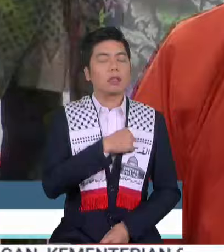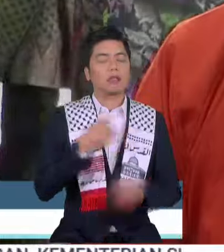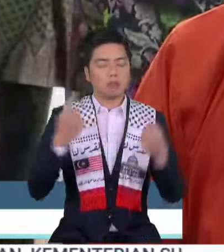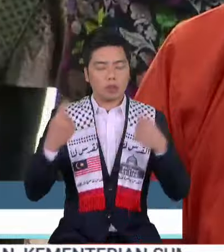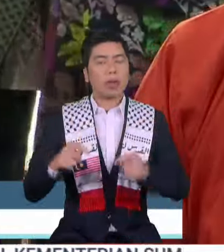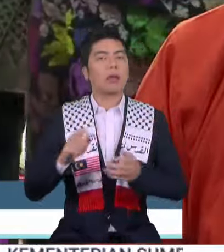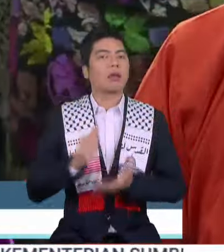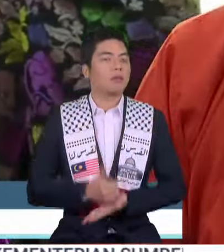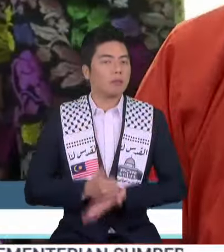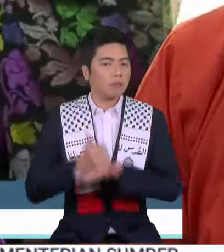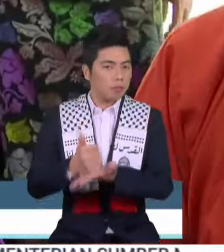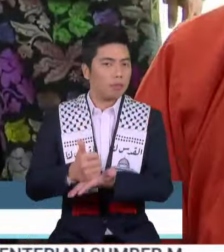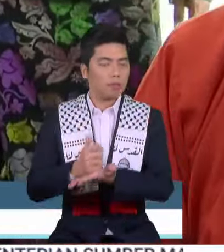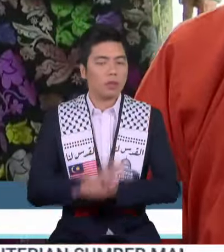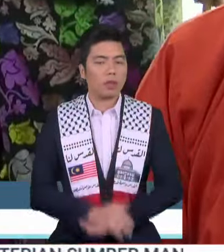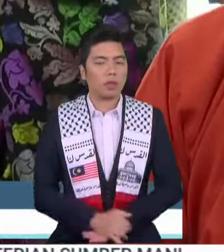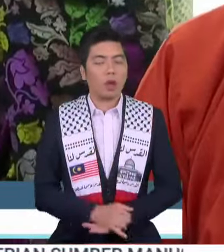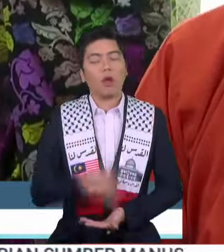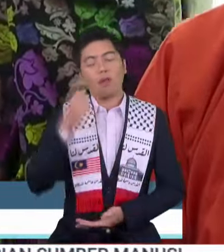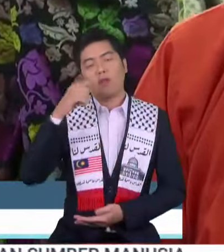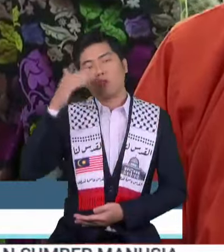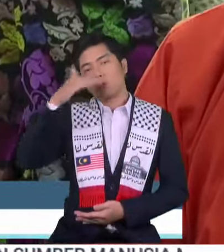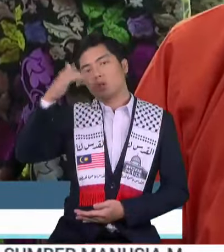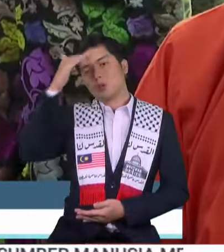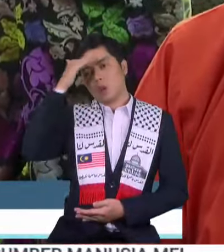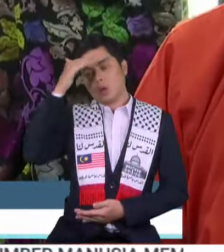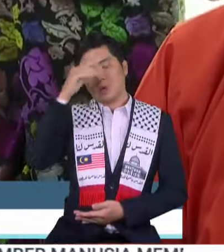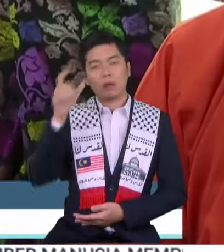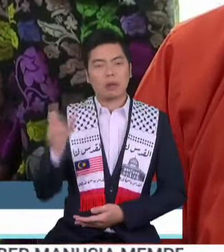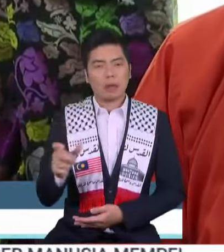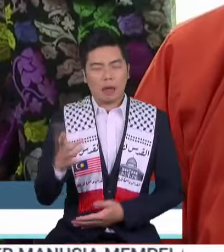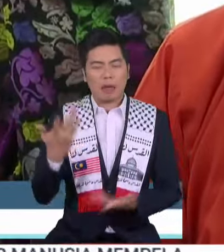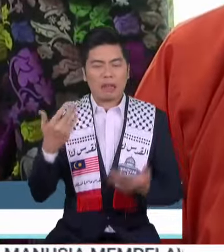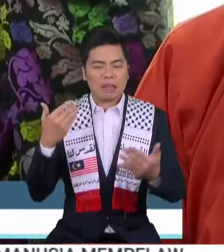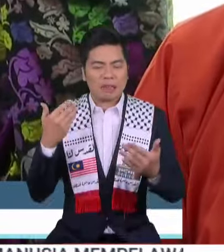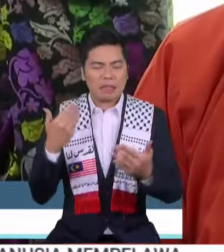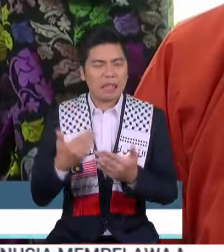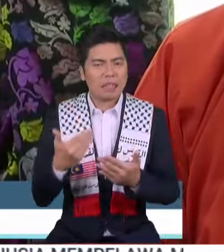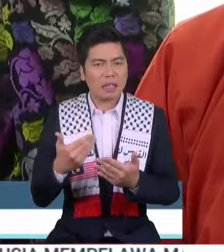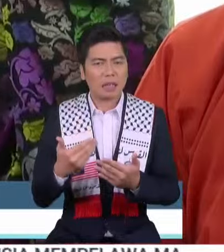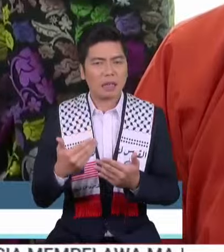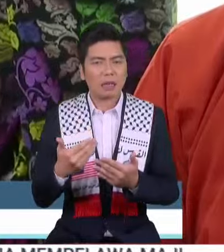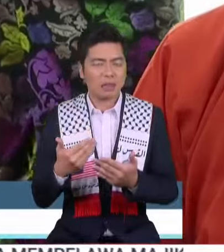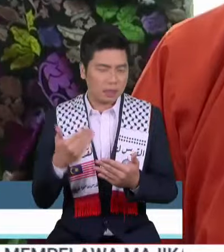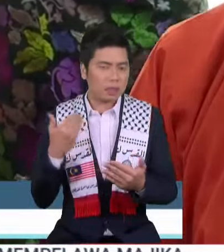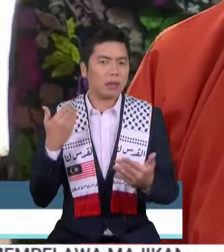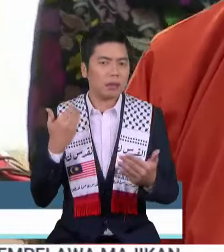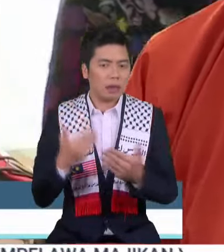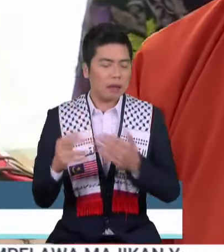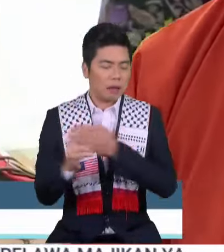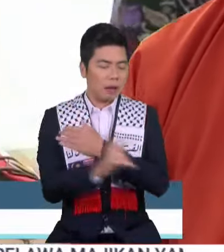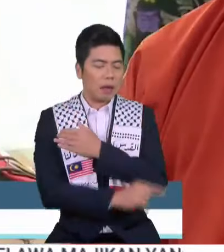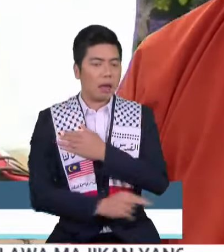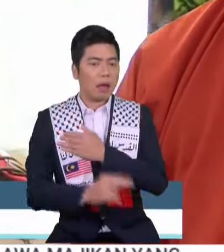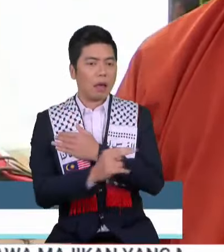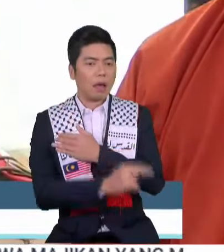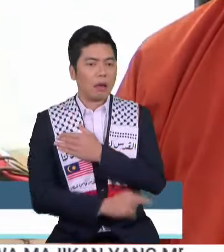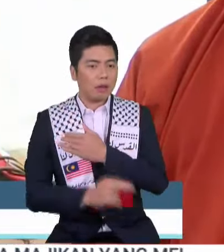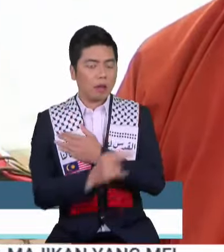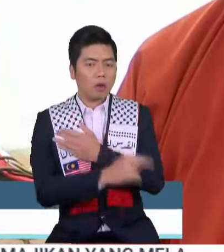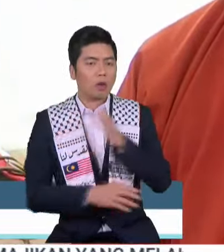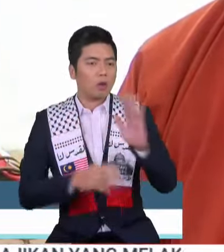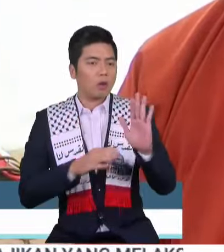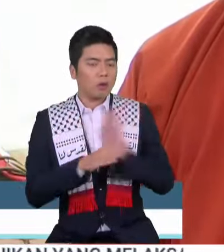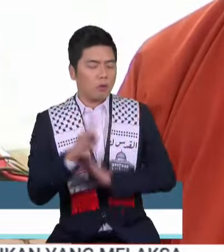mungkin. Kawasan Johor sendiri yang terhampir antara negara yang termaju, Singapura,